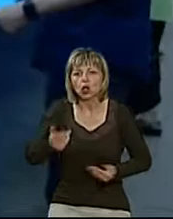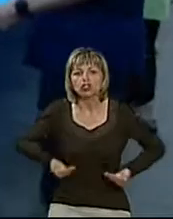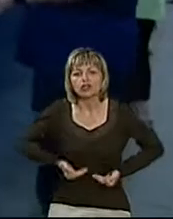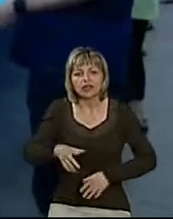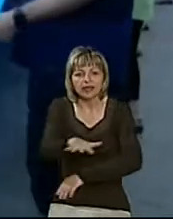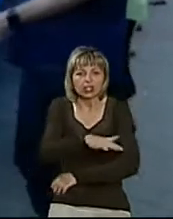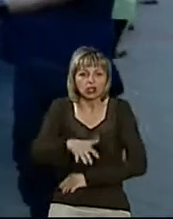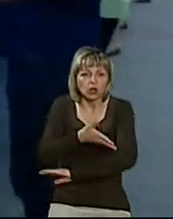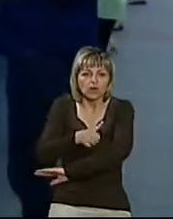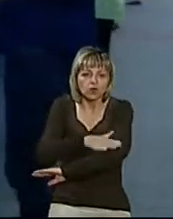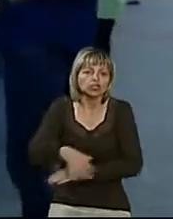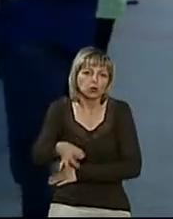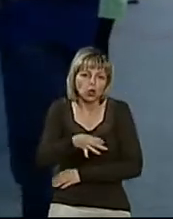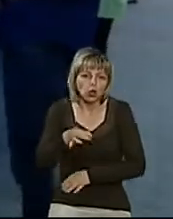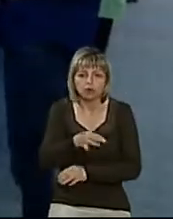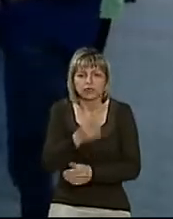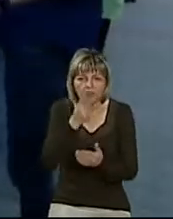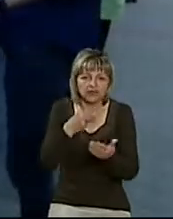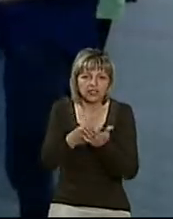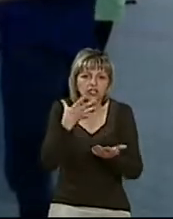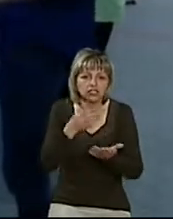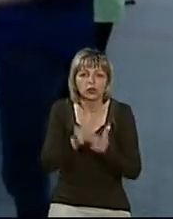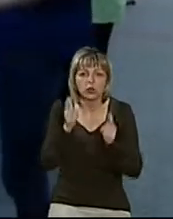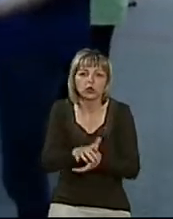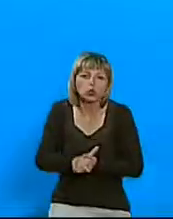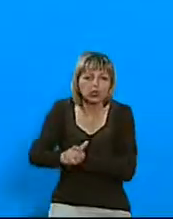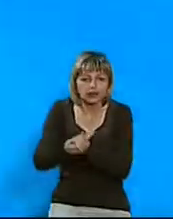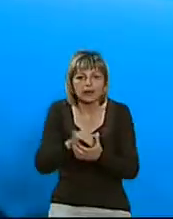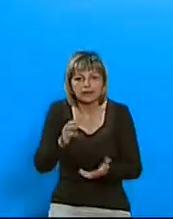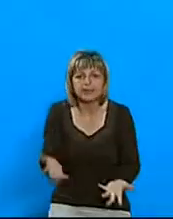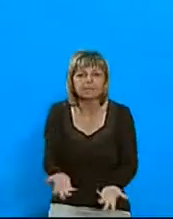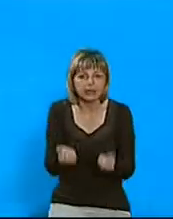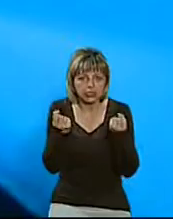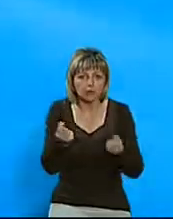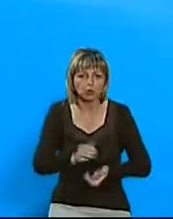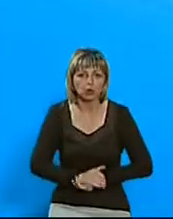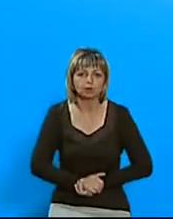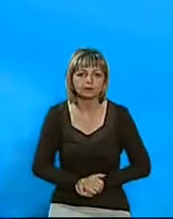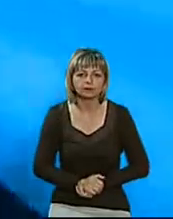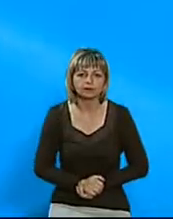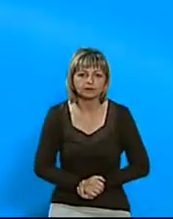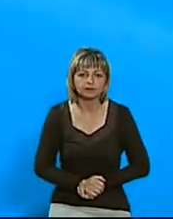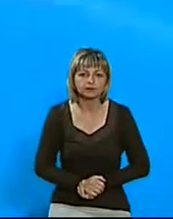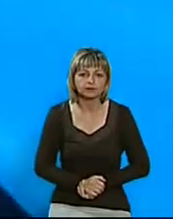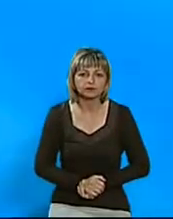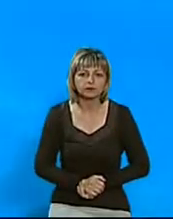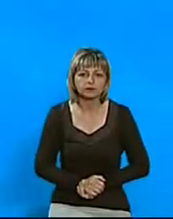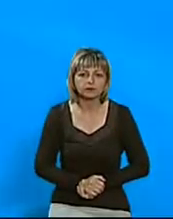Волинської області, виявити свою солідарність з ними і свою підтримку.